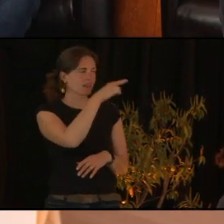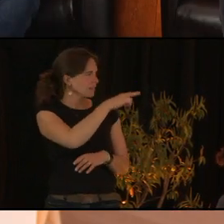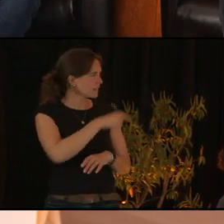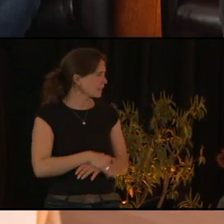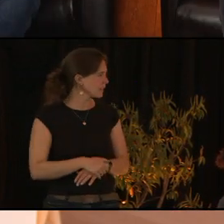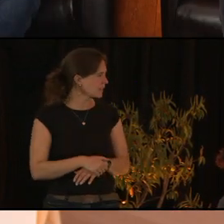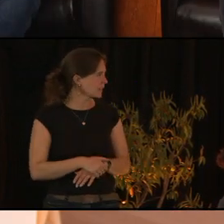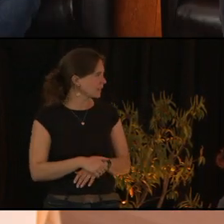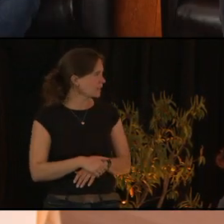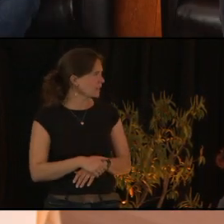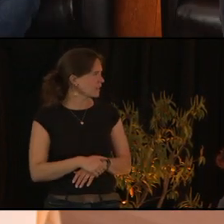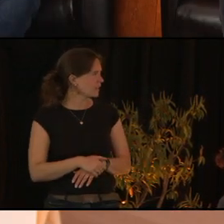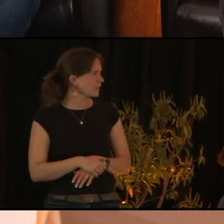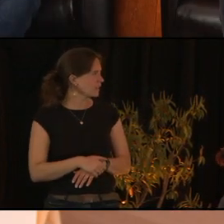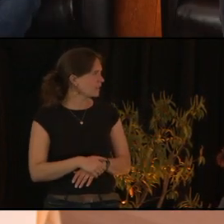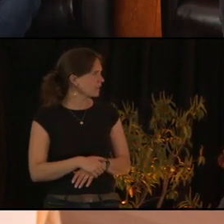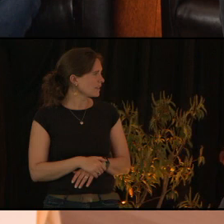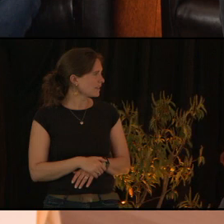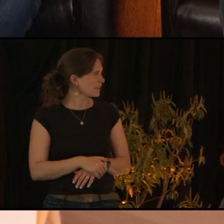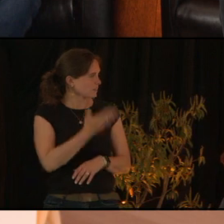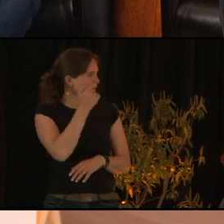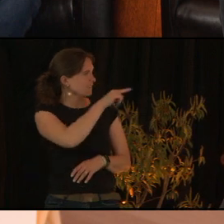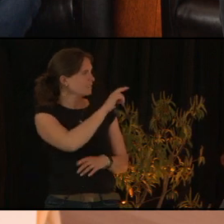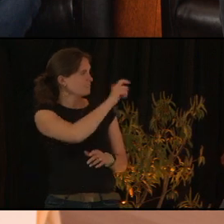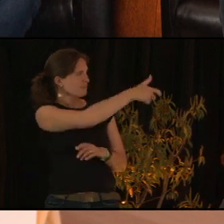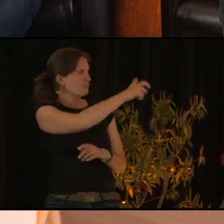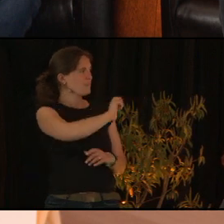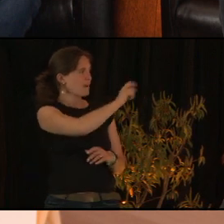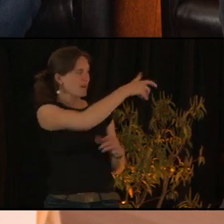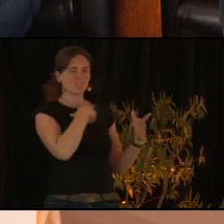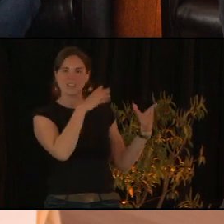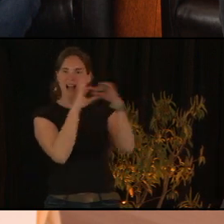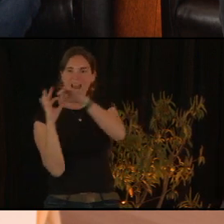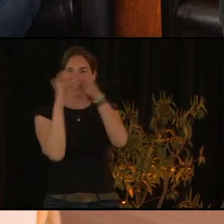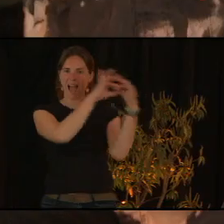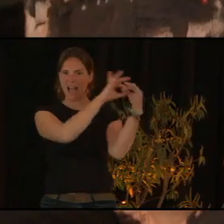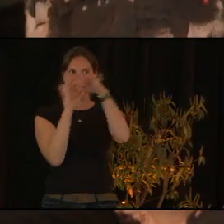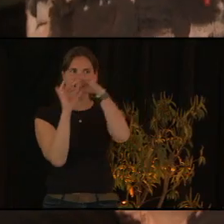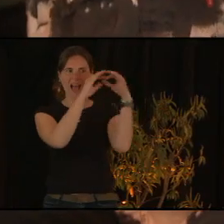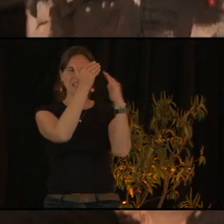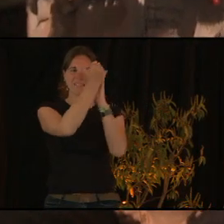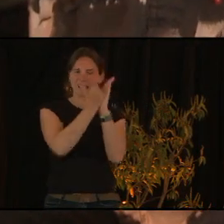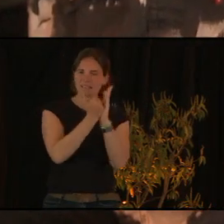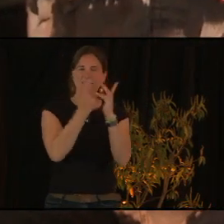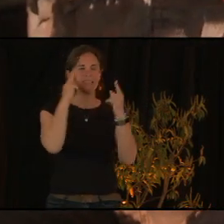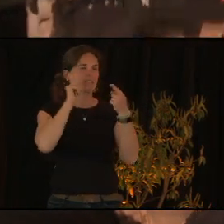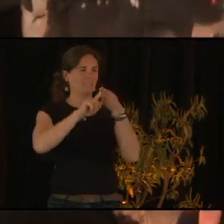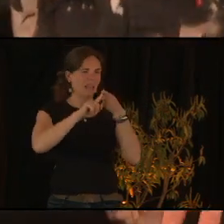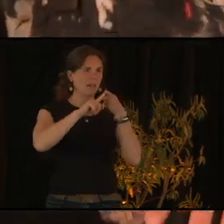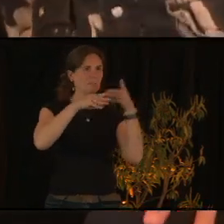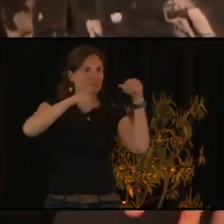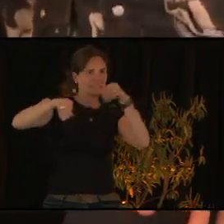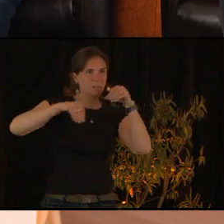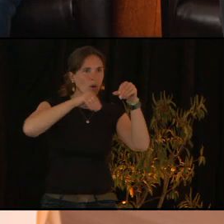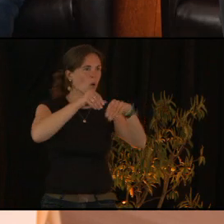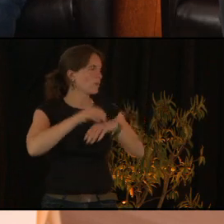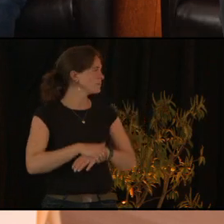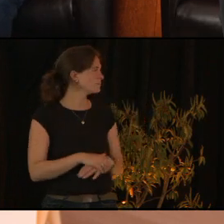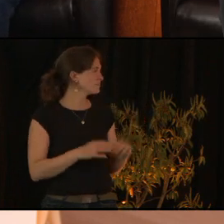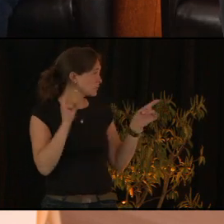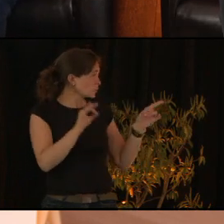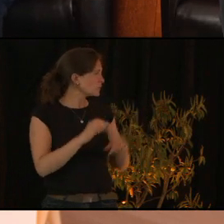macéré, comment on digère tout ça et comment finalement écrire, c'est juste employer les mots d'autres, de tout ce qui nous a